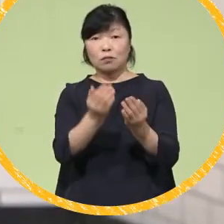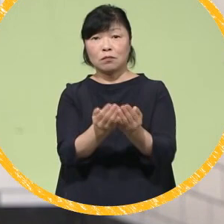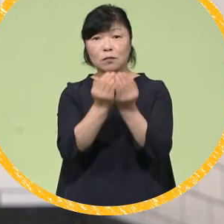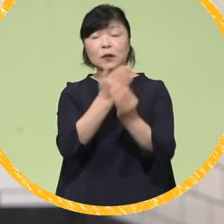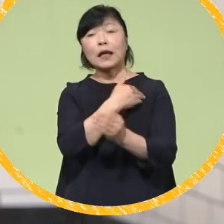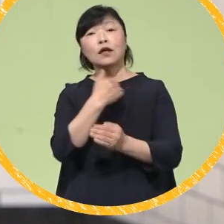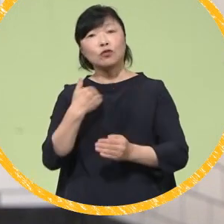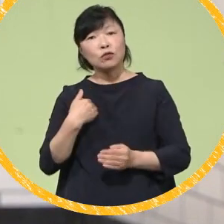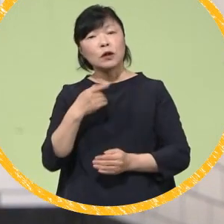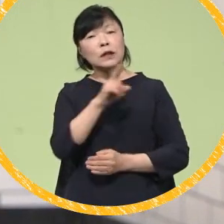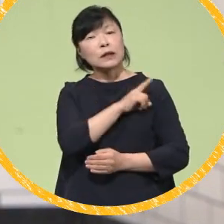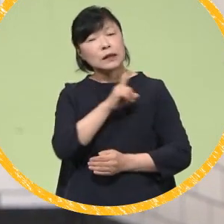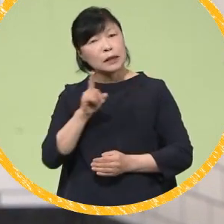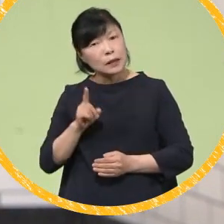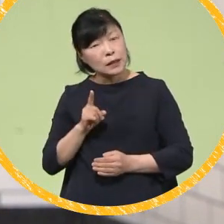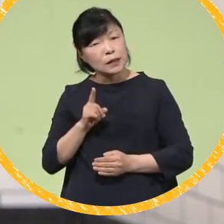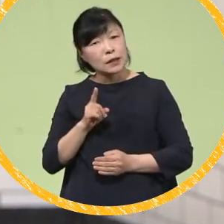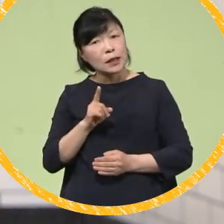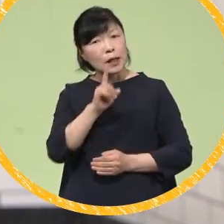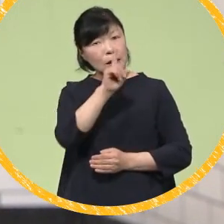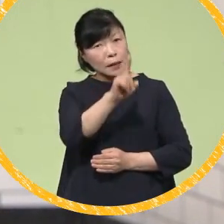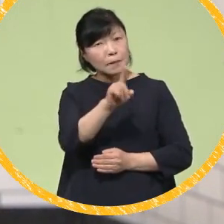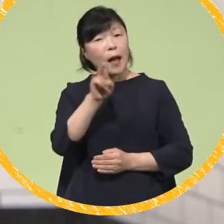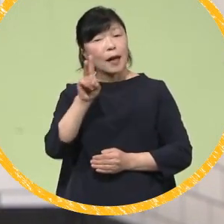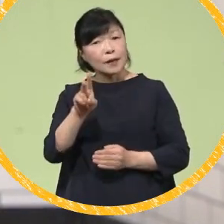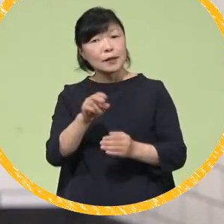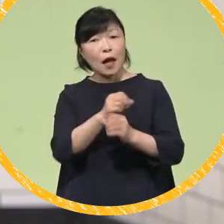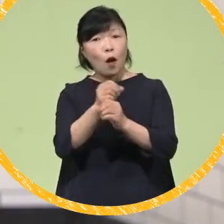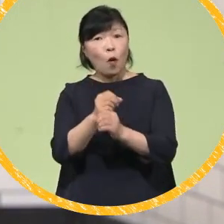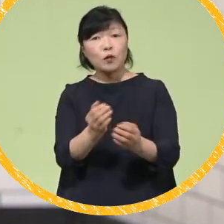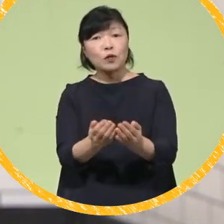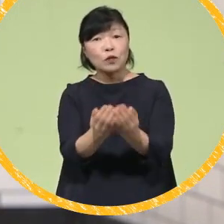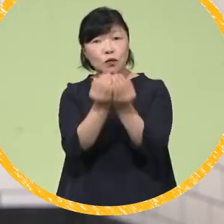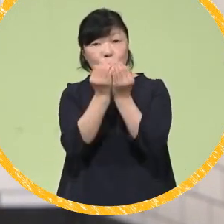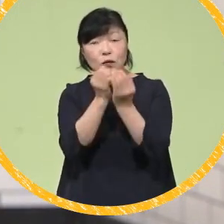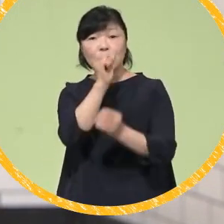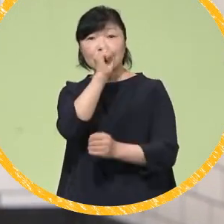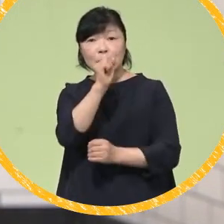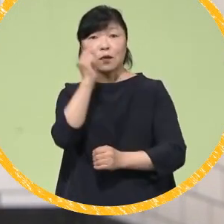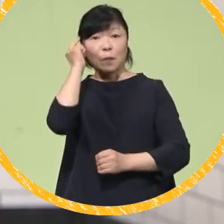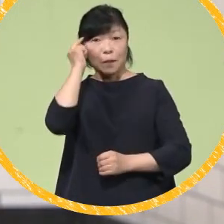ですので、まあ1日1食2食ぐらいはお味噌汁をつけていただいたりするのが